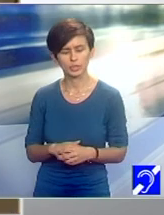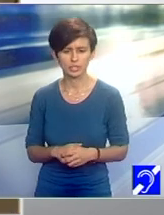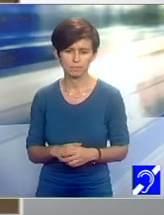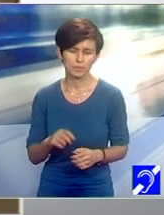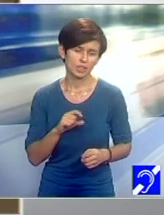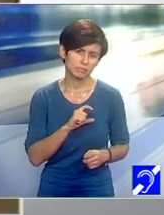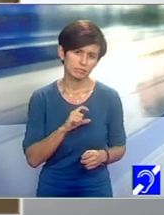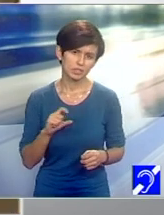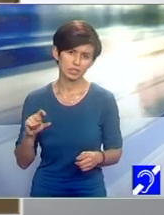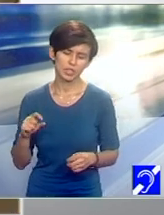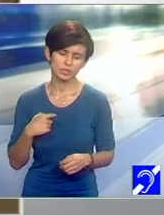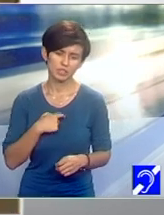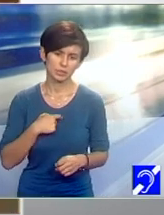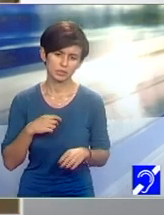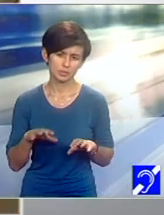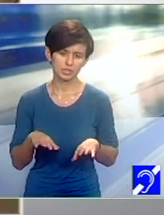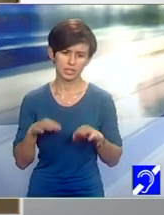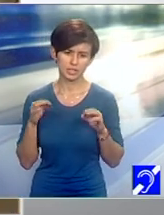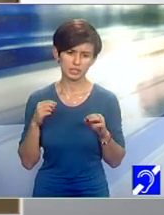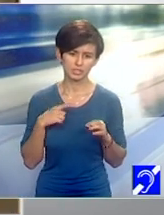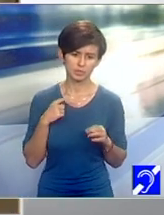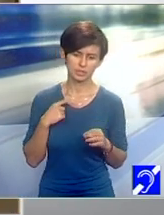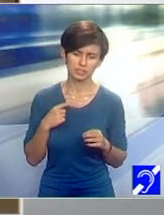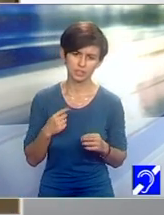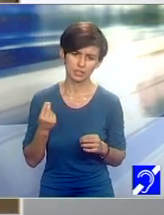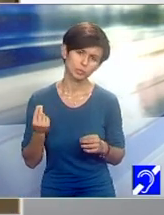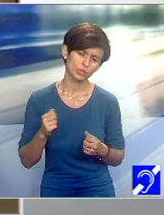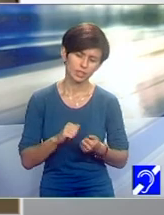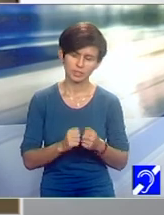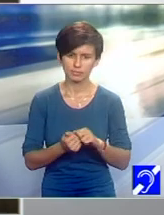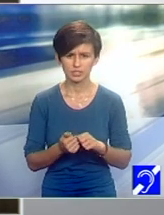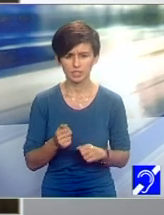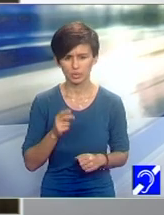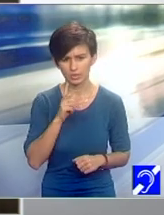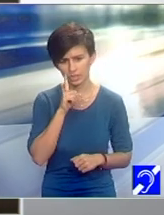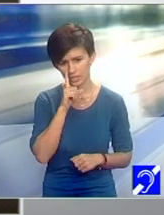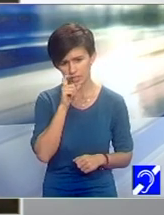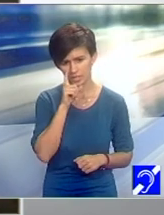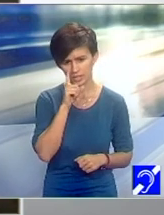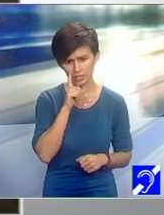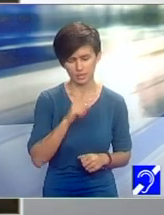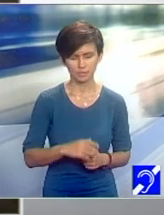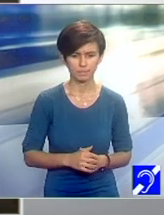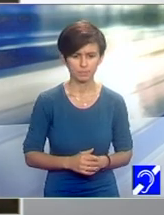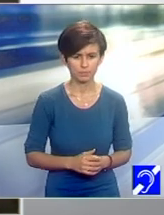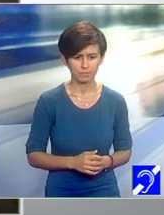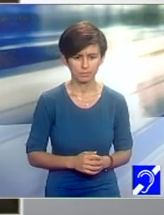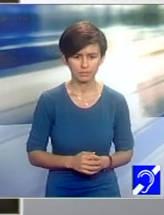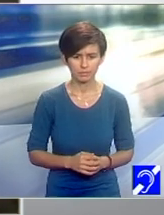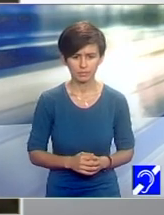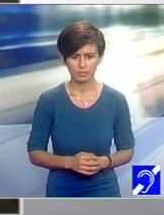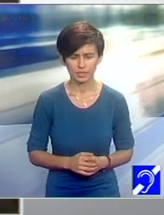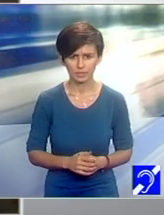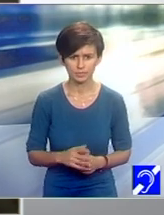putem identifica. Avem cauze bune și rele. Bune. Poate că nu este nevoie, a crescut